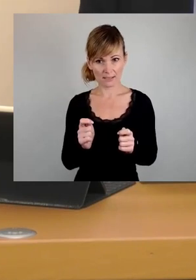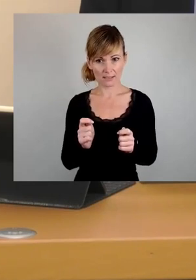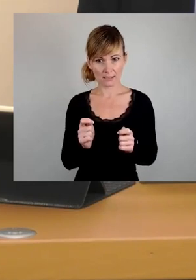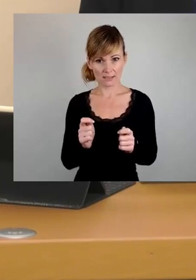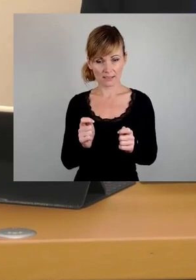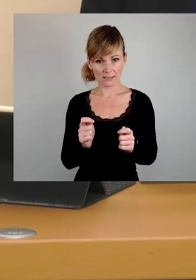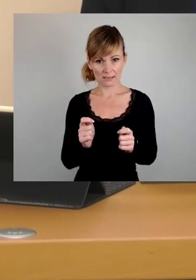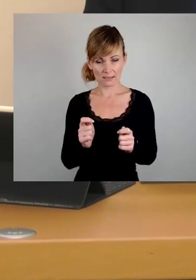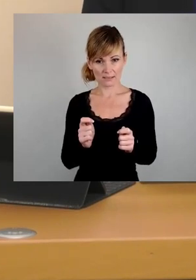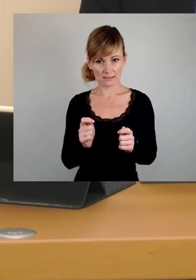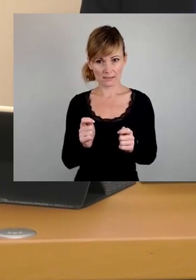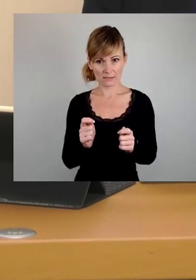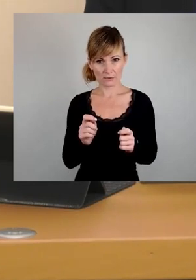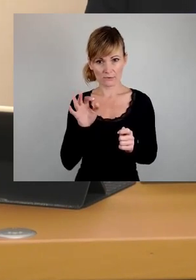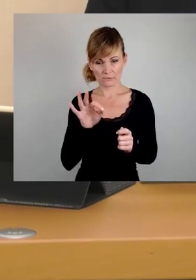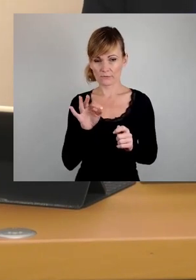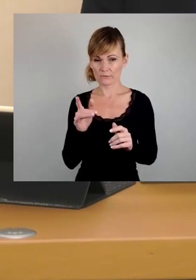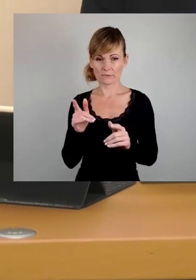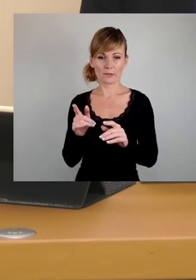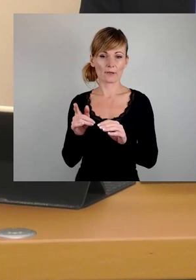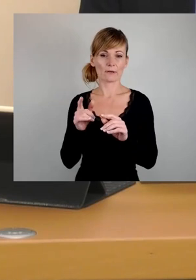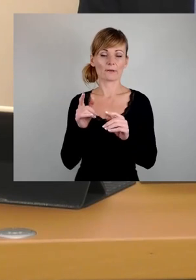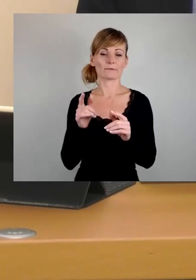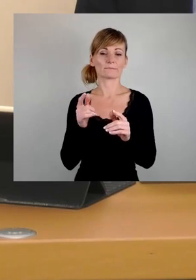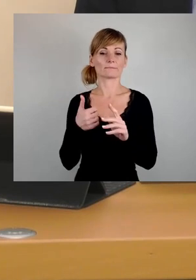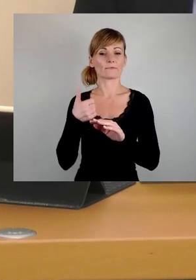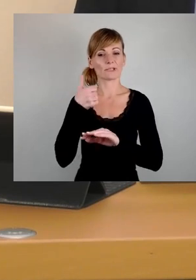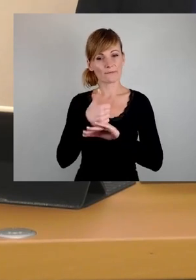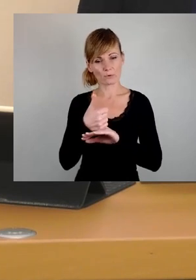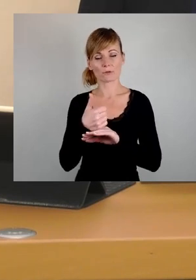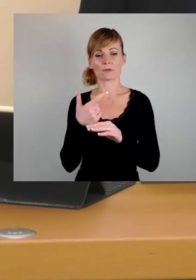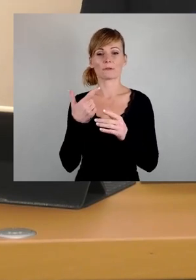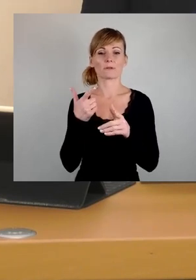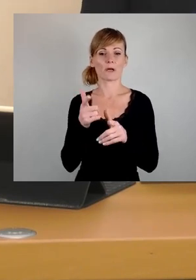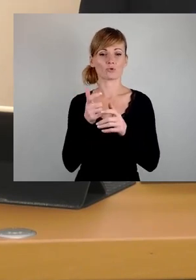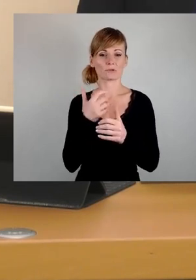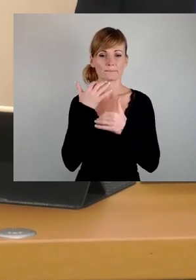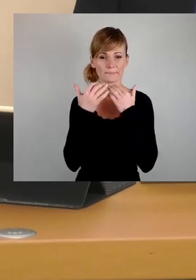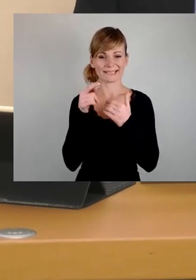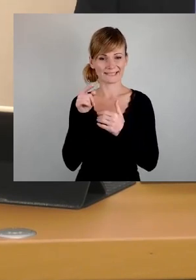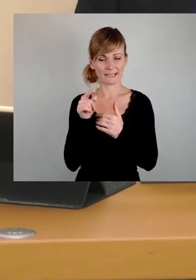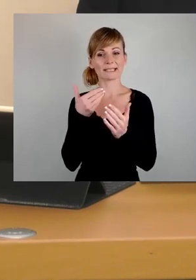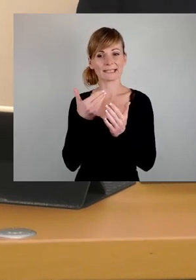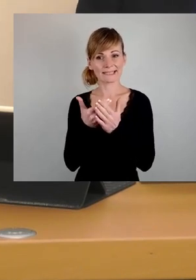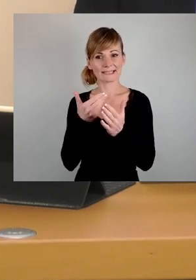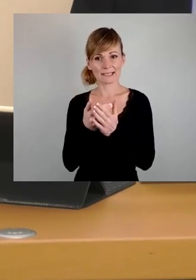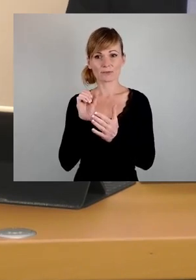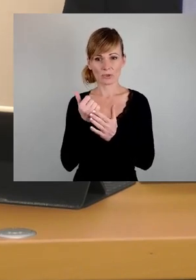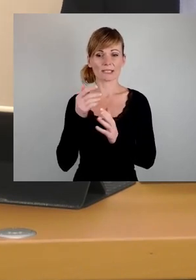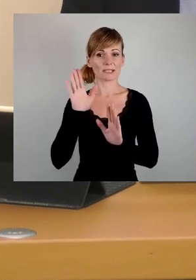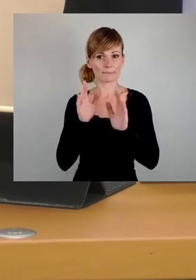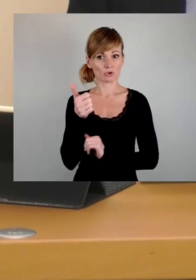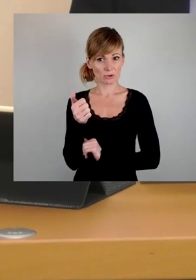zum federführenden Ausschussbericht. Die würde ich als erstes abstimmen